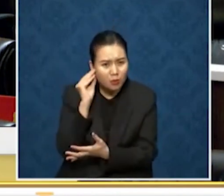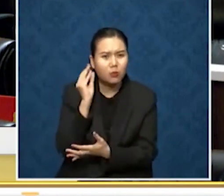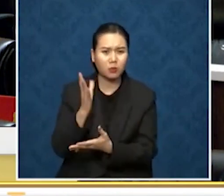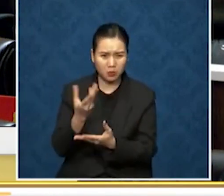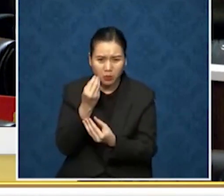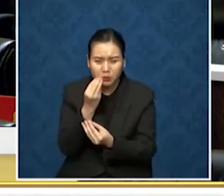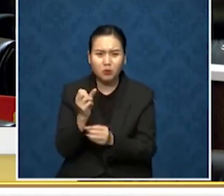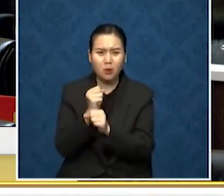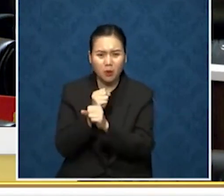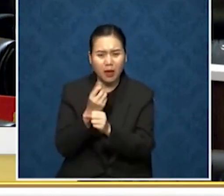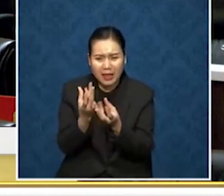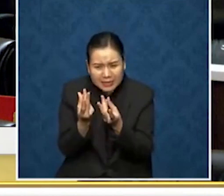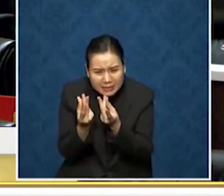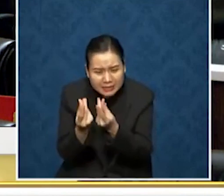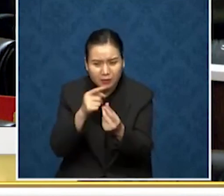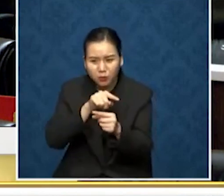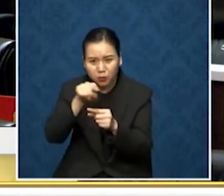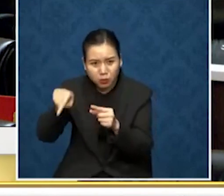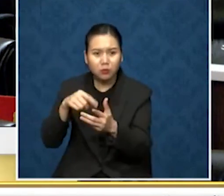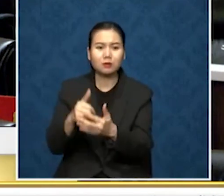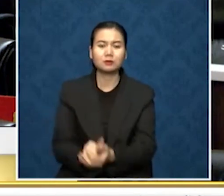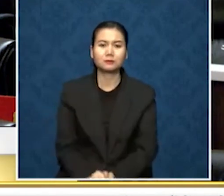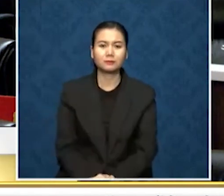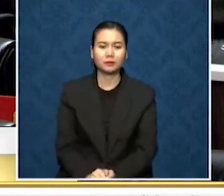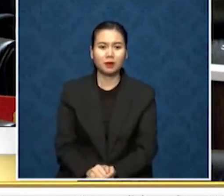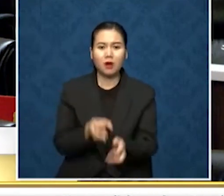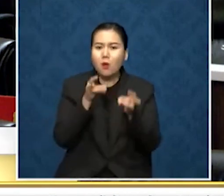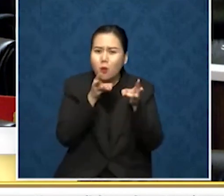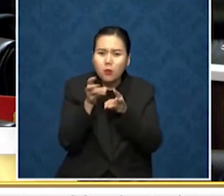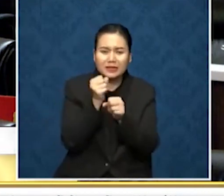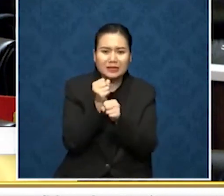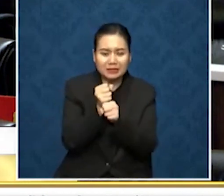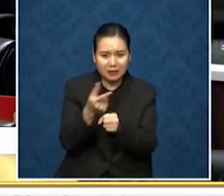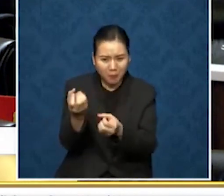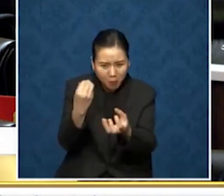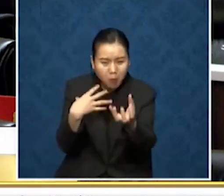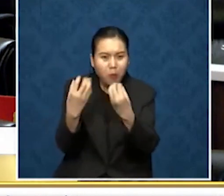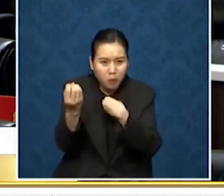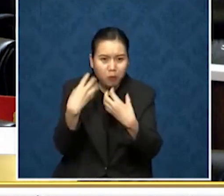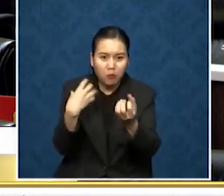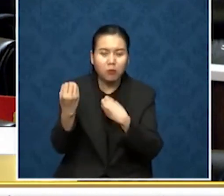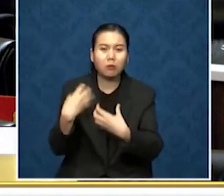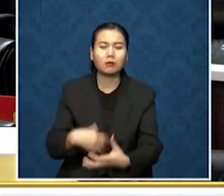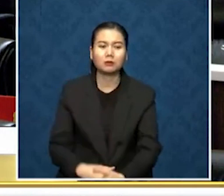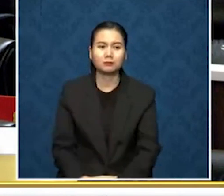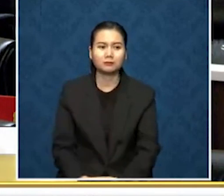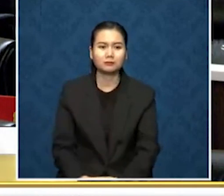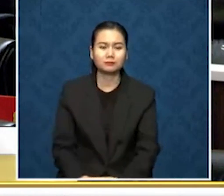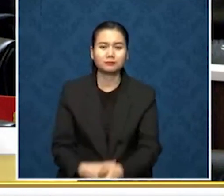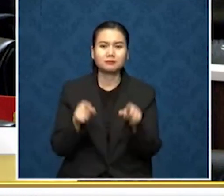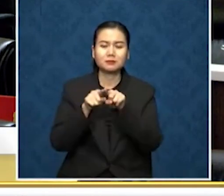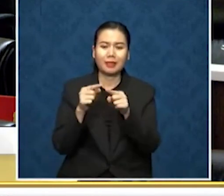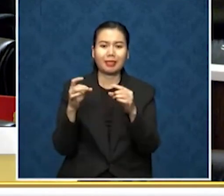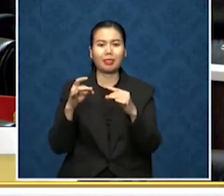คอบรับฟังเสียงให้รอบด้านกระบวนการแบบนี้ที่ท่านพูดมาแบบนี้มันคือการการ